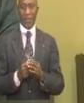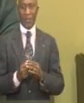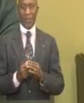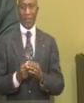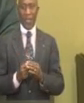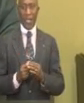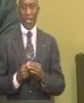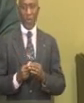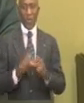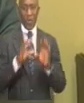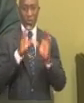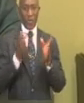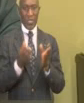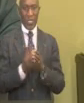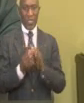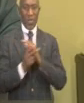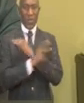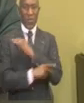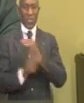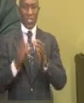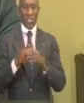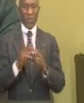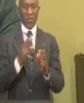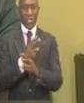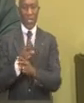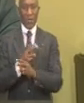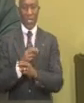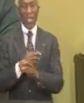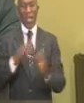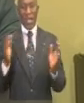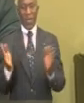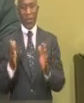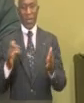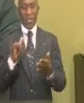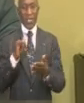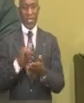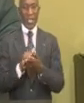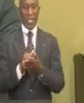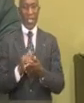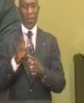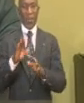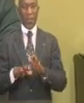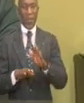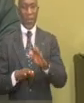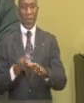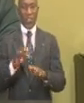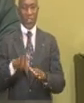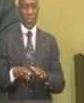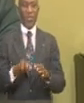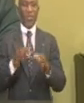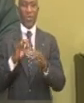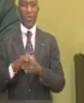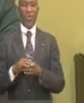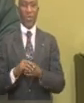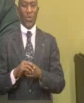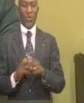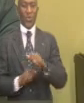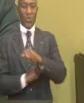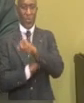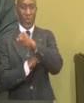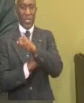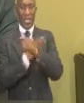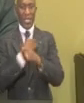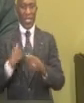encourage l'organisation de cette marche de soutien et demande aux forces de l'ordre de bien vouloir la